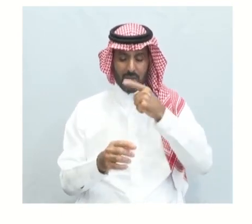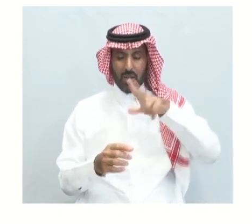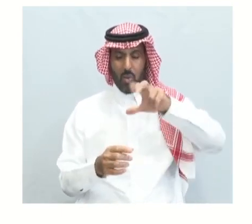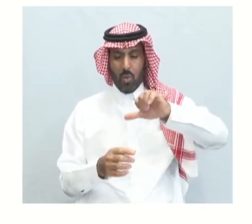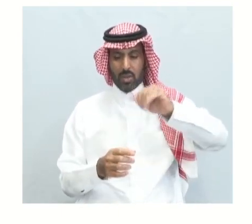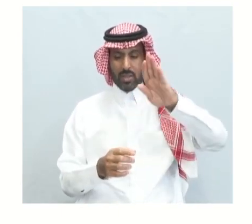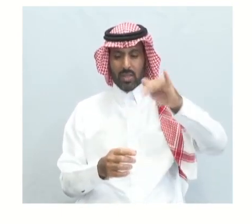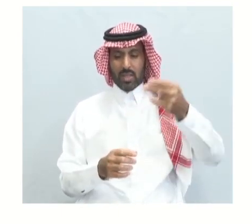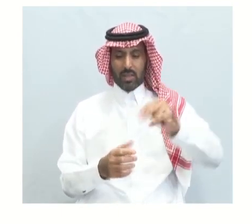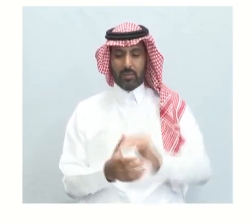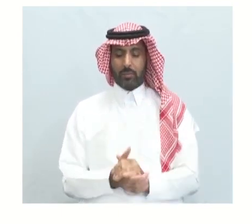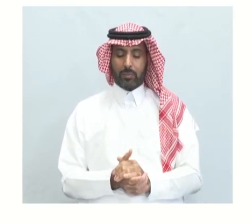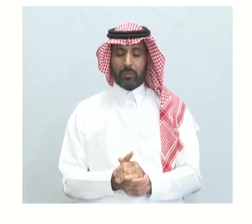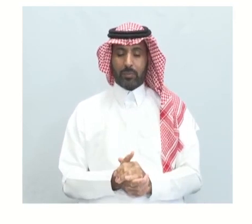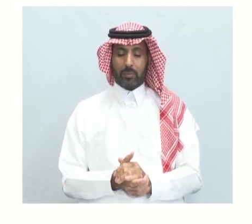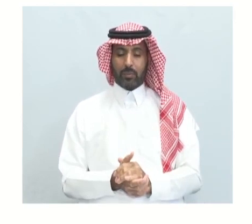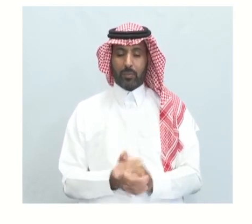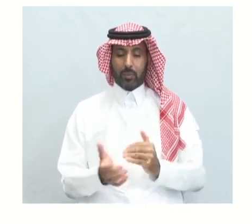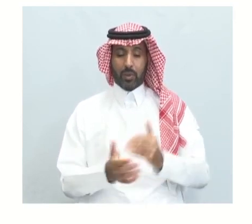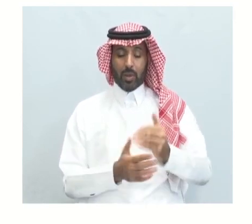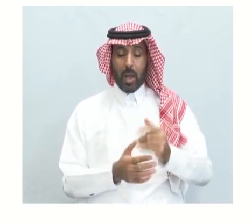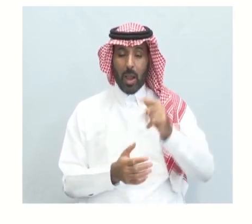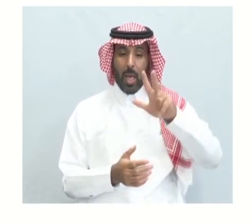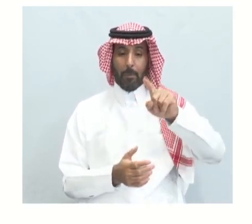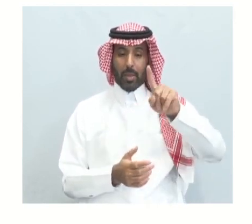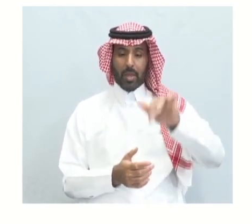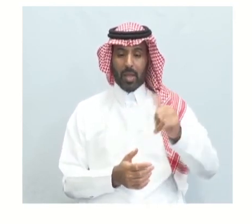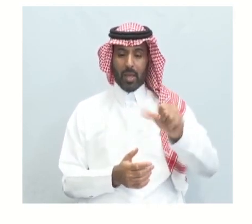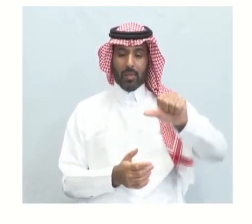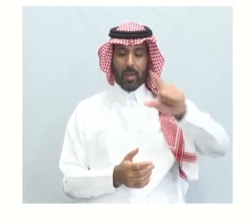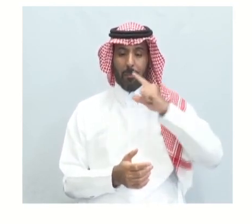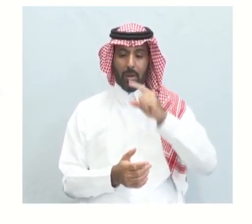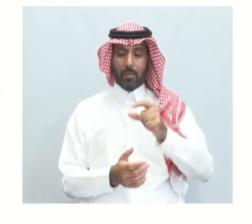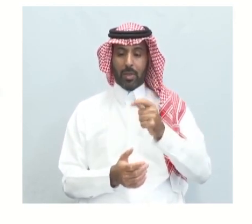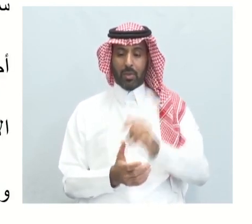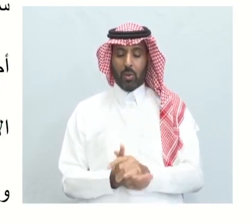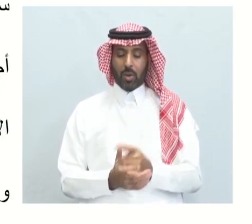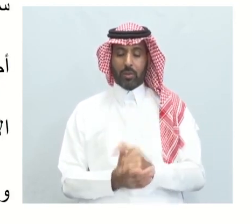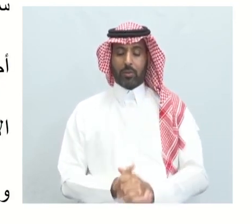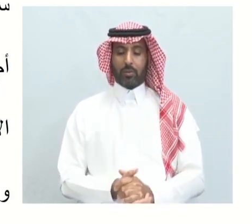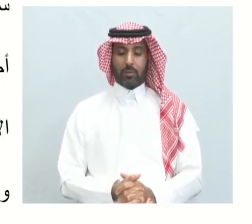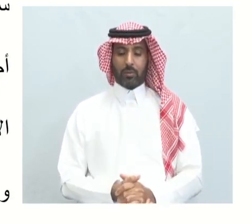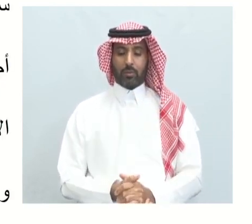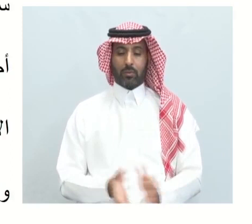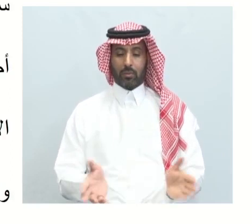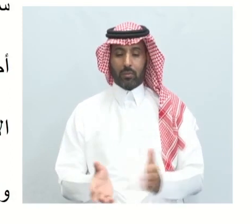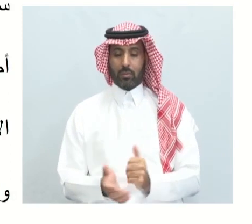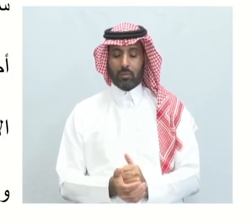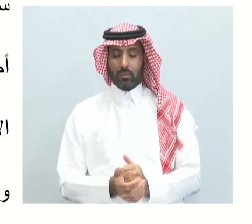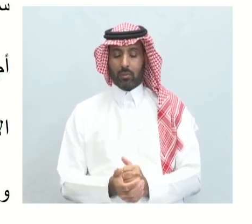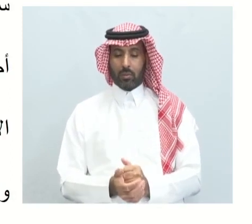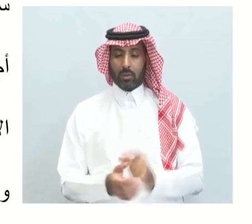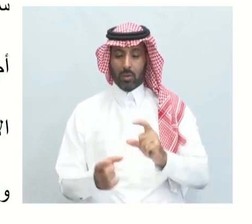شمال وادي السهباء ويشكل متكون البياض وال الوسيع وحده مائيه واحده بعد ذلك تطرقنا